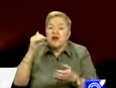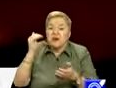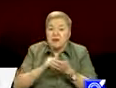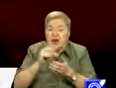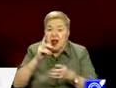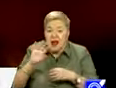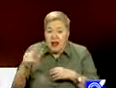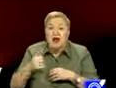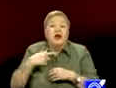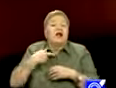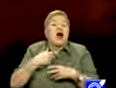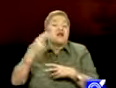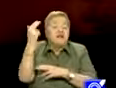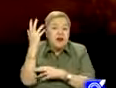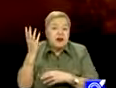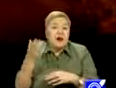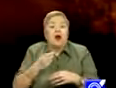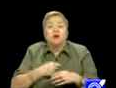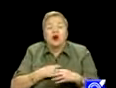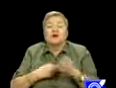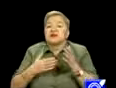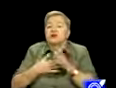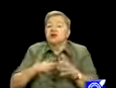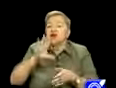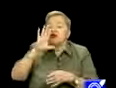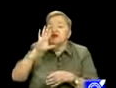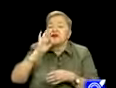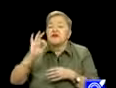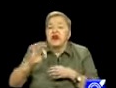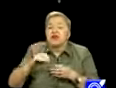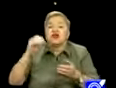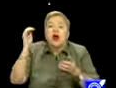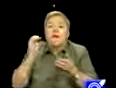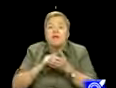amenzile se ridică și la 50.000 de lei și pierderi acum ventilator pentru teren